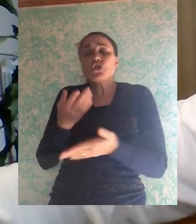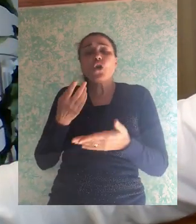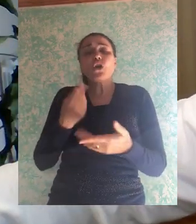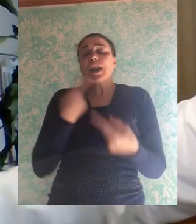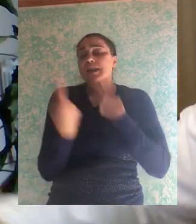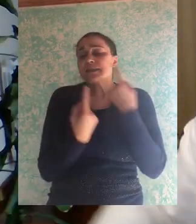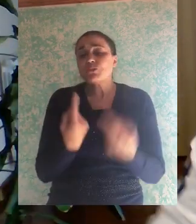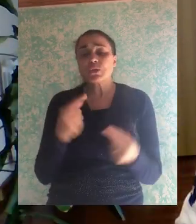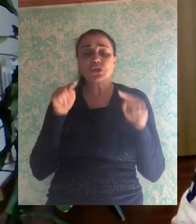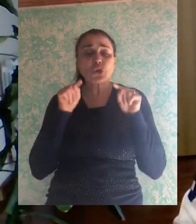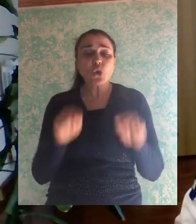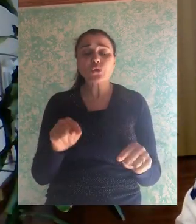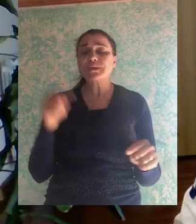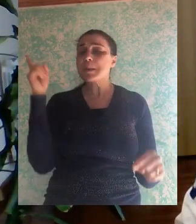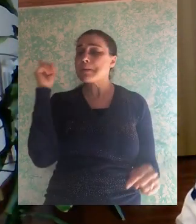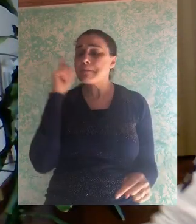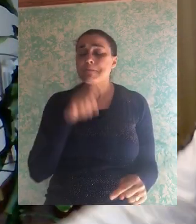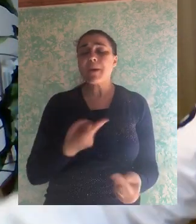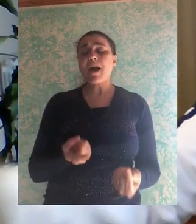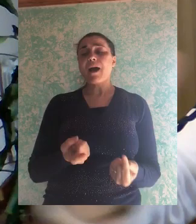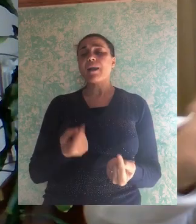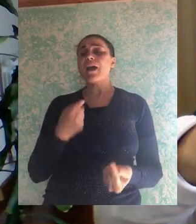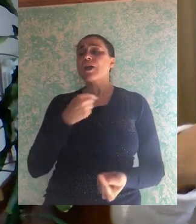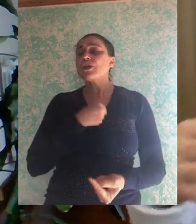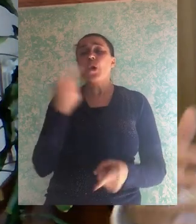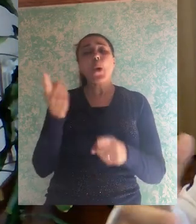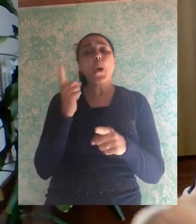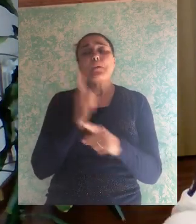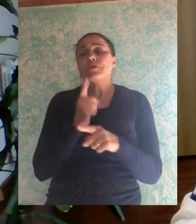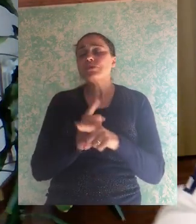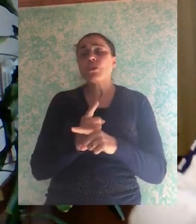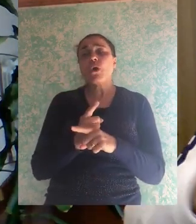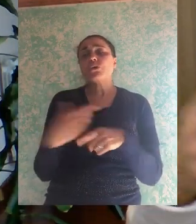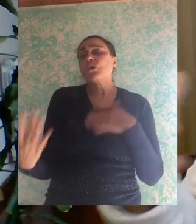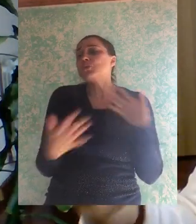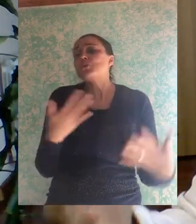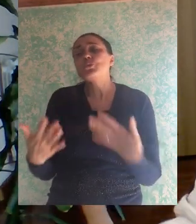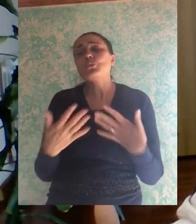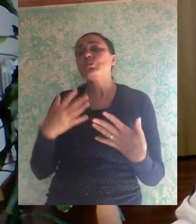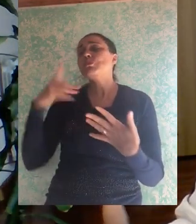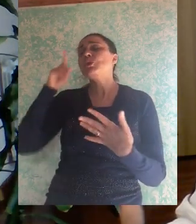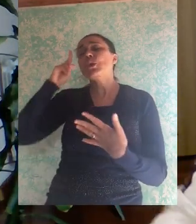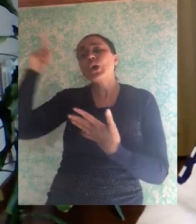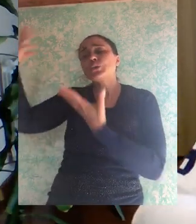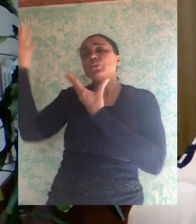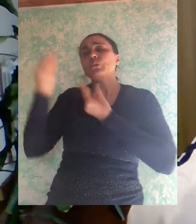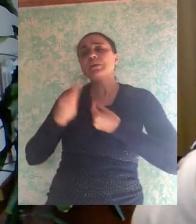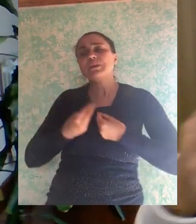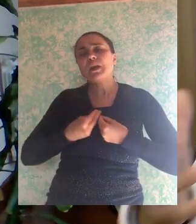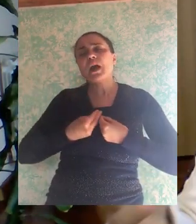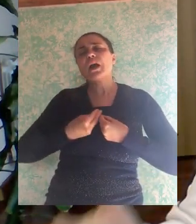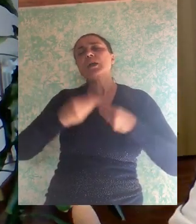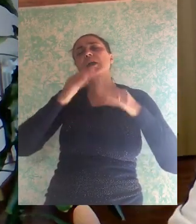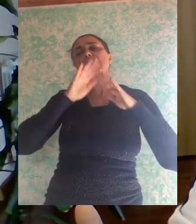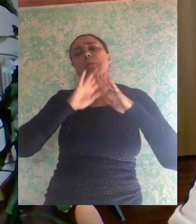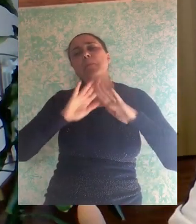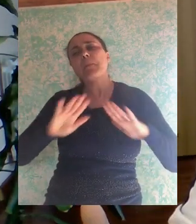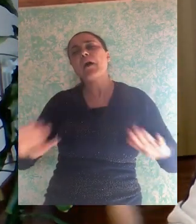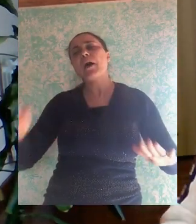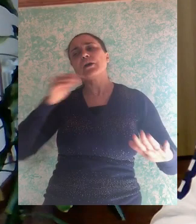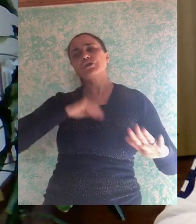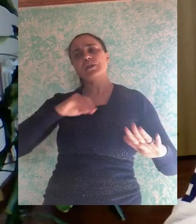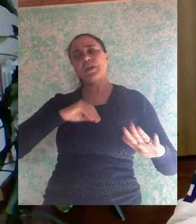così ho bisogno di un momento di un momento di ristoro